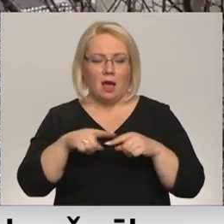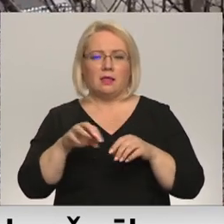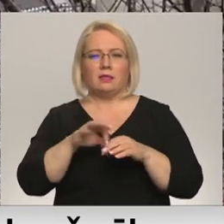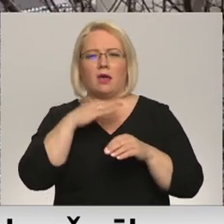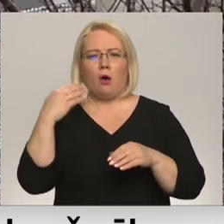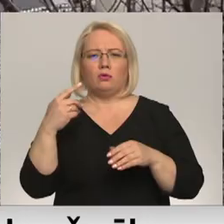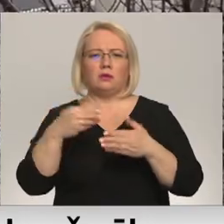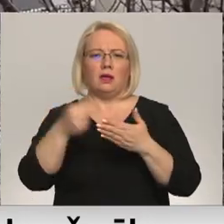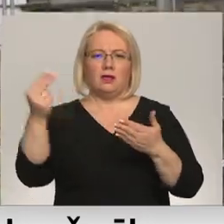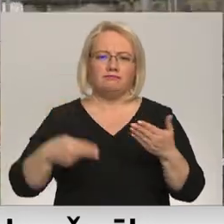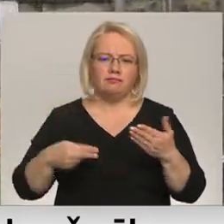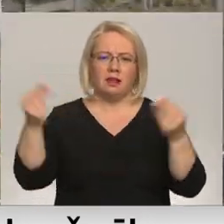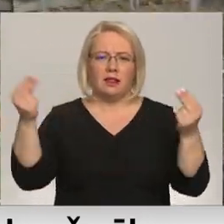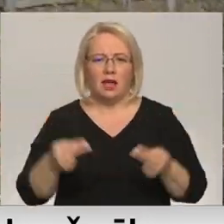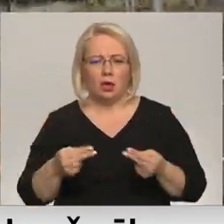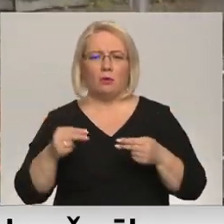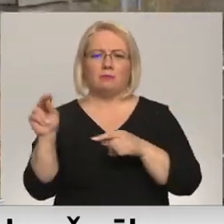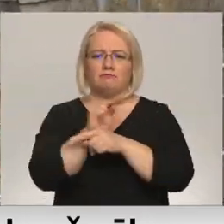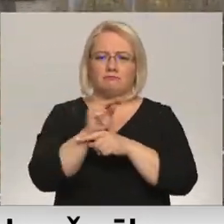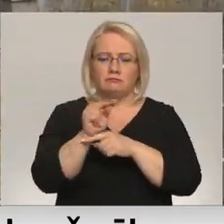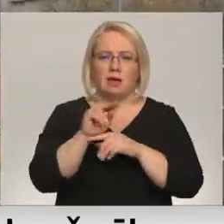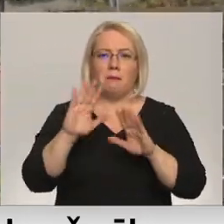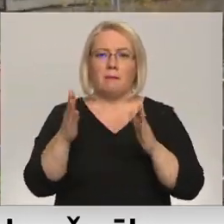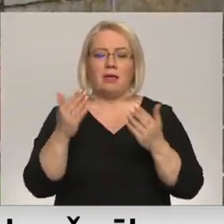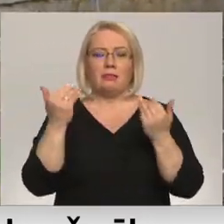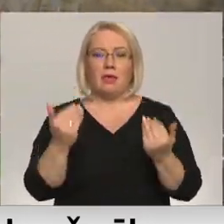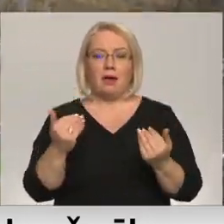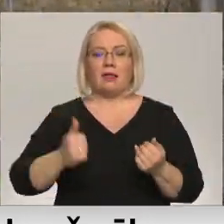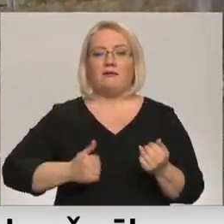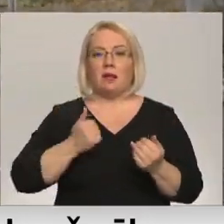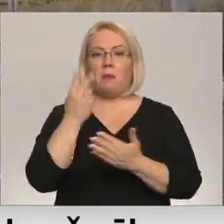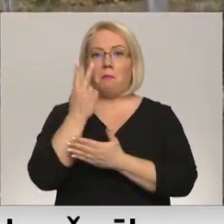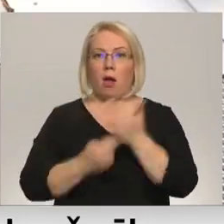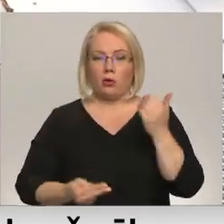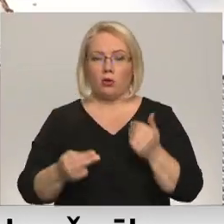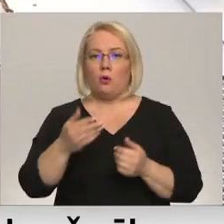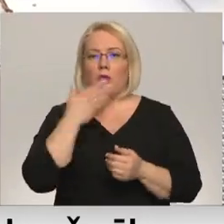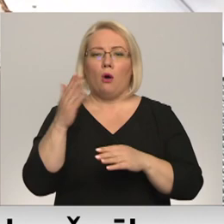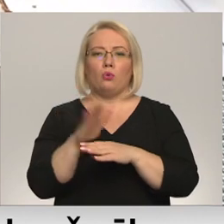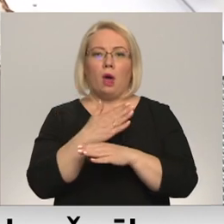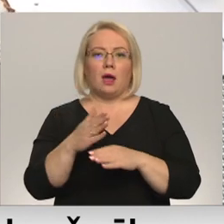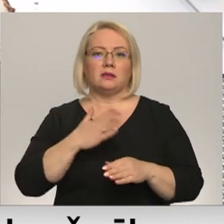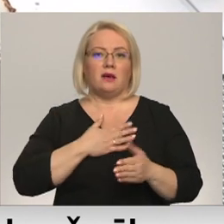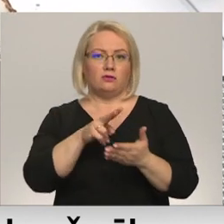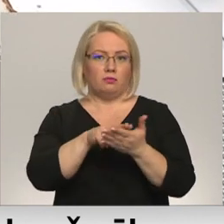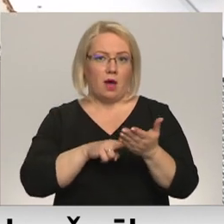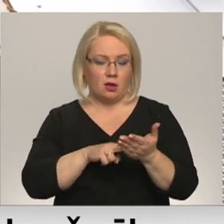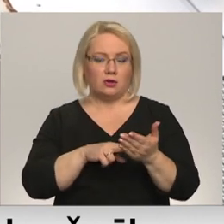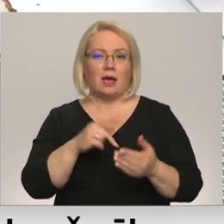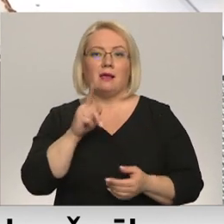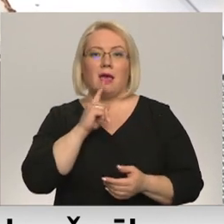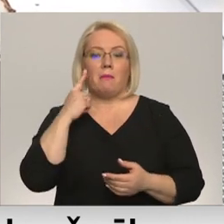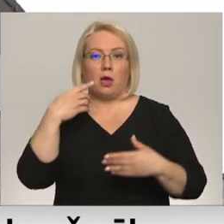deklarē dzīvesvietas, sāka veikt remontus, taču minētais uzņēmums šogad bankrotēja, tā arī nenokārtojot savas saistības. Pēc tam, kad Liepājas doma ēku